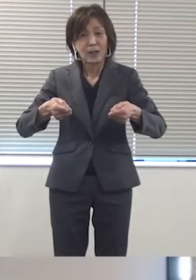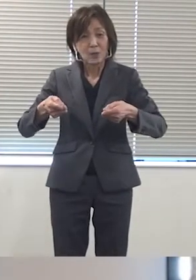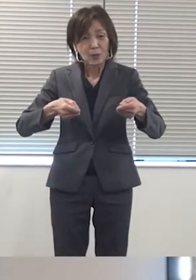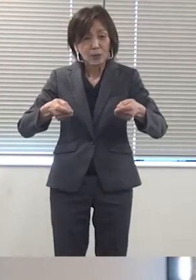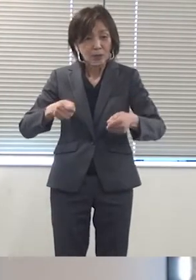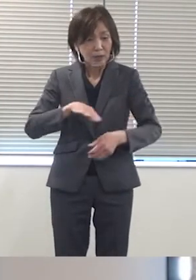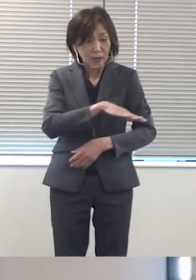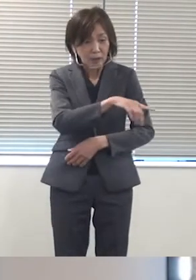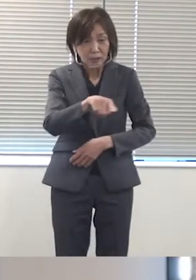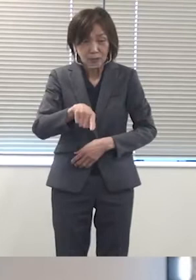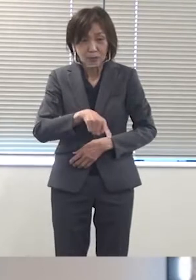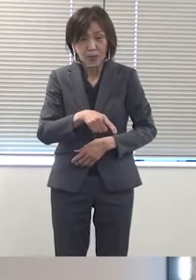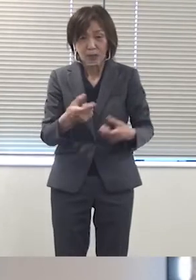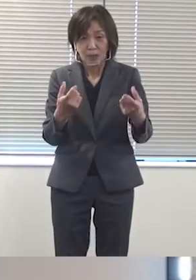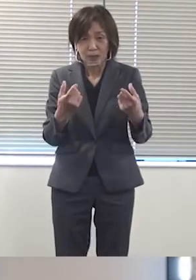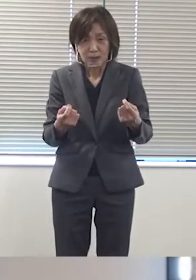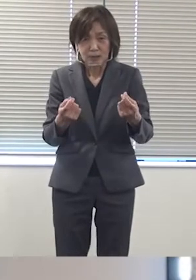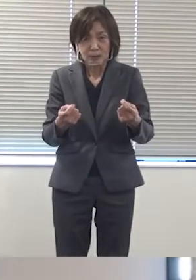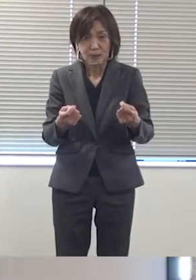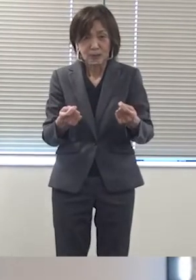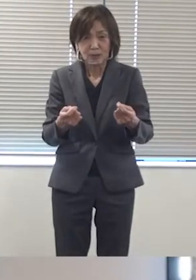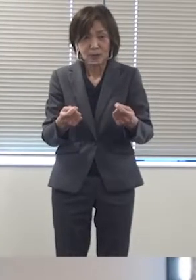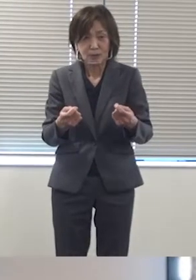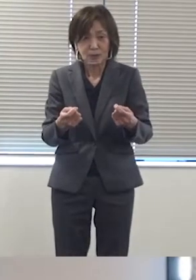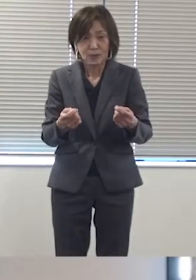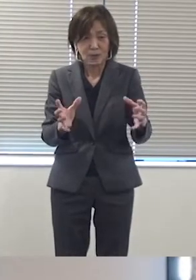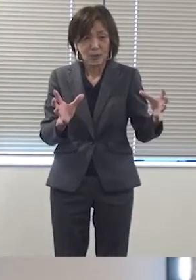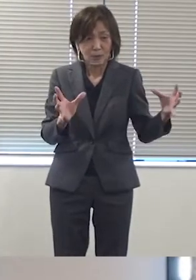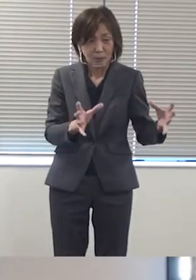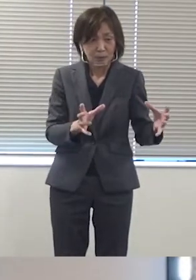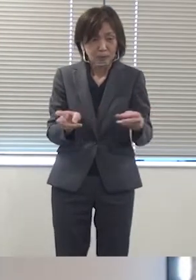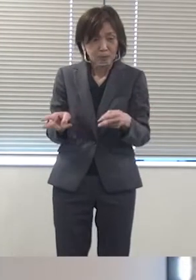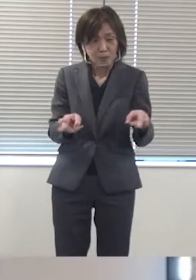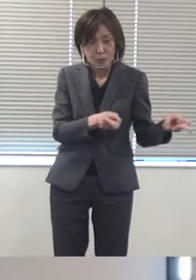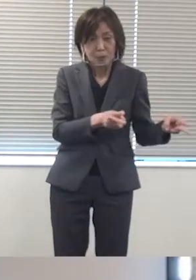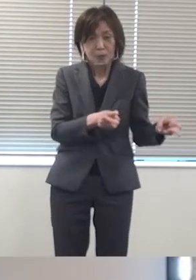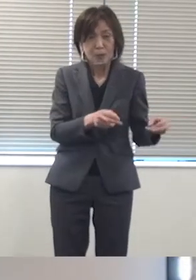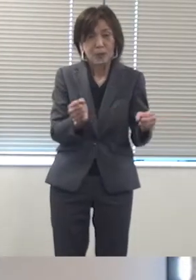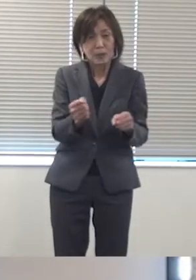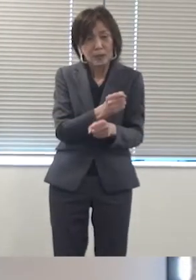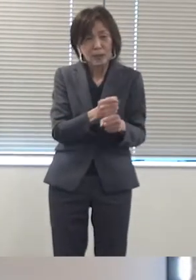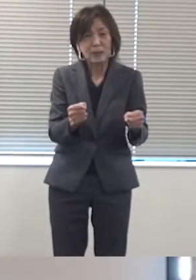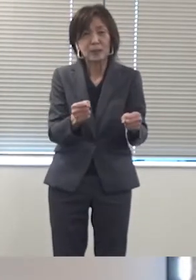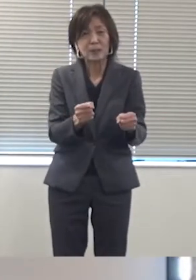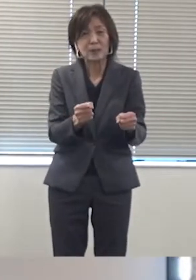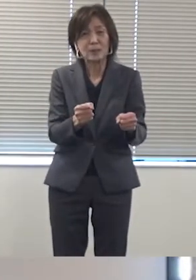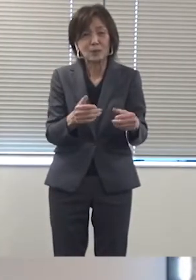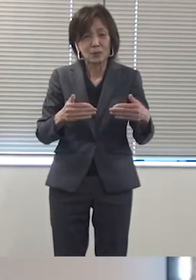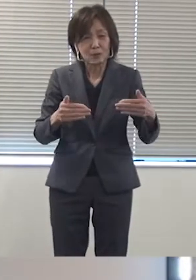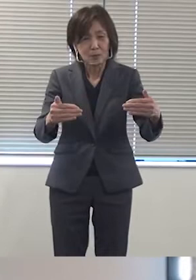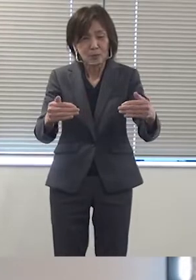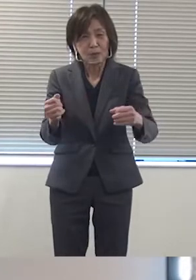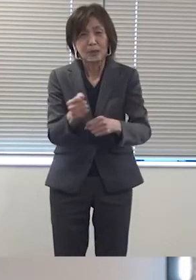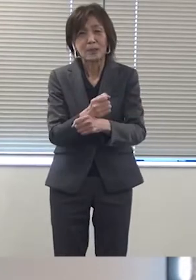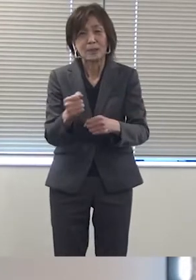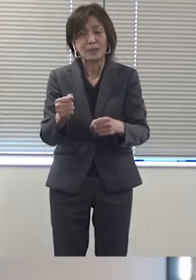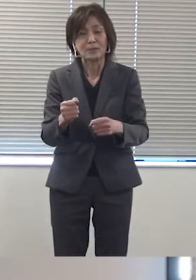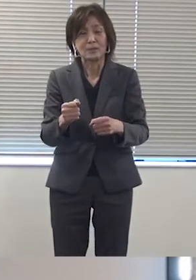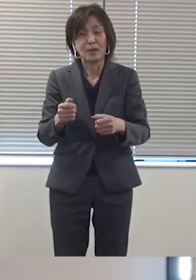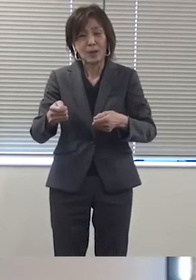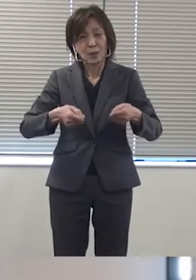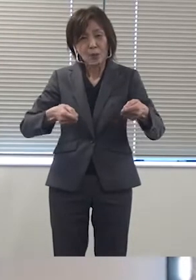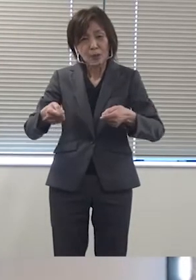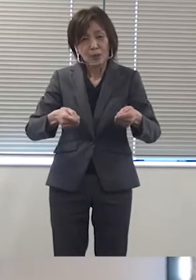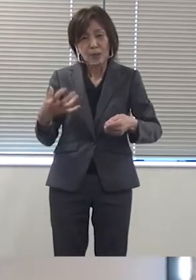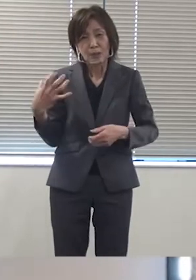まあ、そこのコーディネーターの役割と、まあ、いかに誰がやるかというところが多分ずっと投資のポイントでいうと一番重要にな